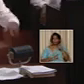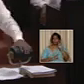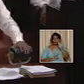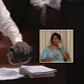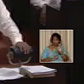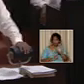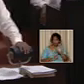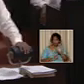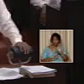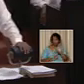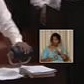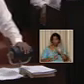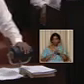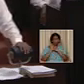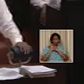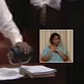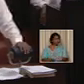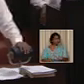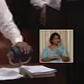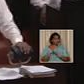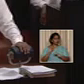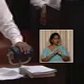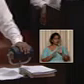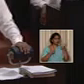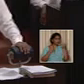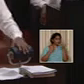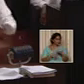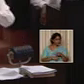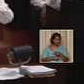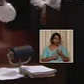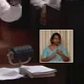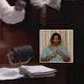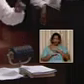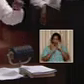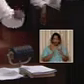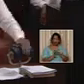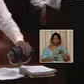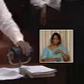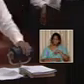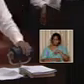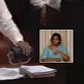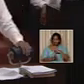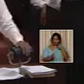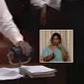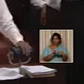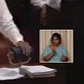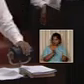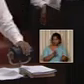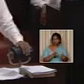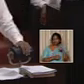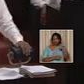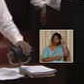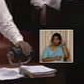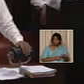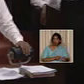224ම අවමානයට ලක් වුණු මේ ක්‍රියාව හෙලා දැකලා අපි හැමෝම එකඟ වුණා යෝජනාවකට අස්සම් කරන්න මේ